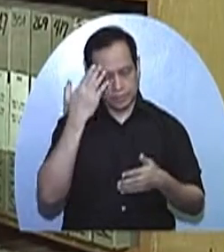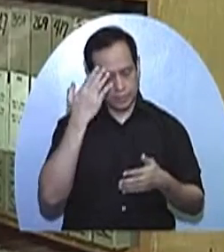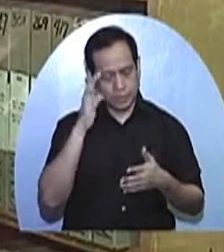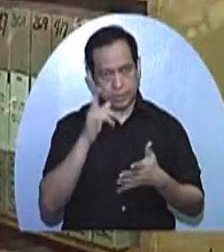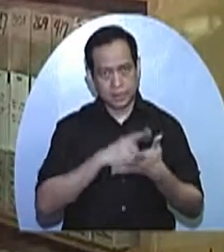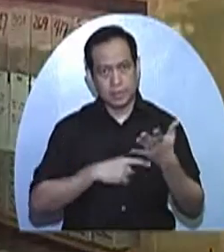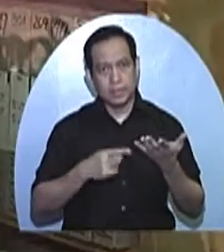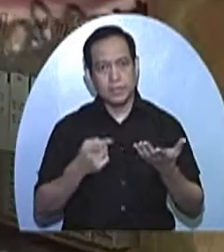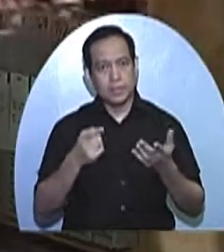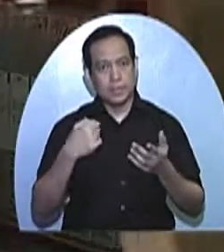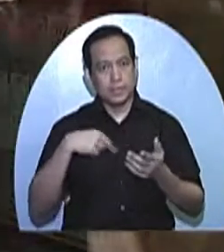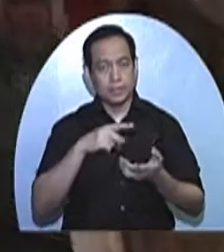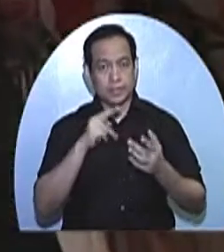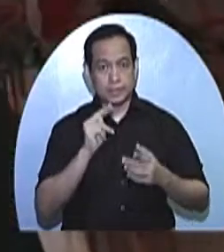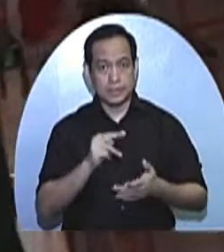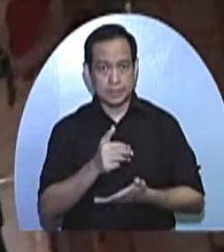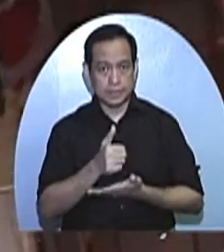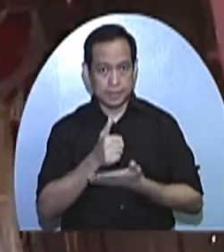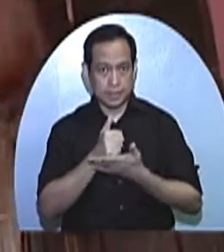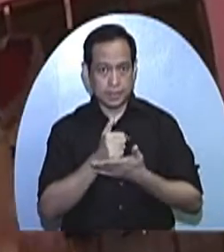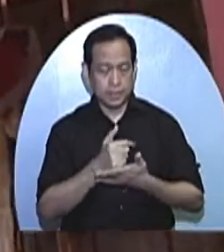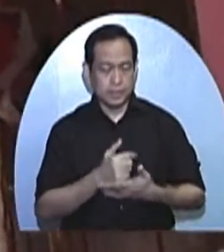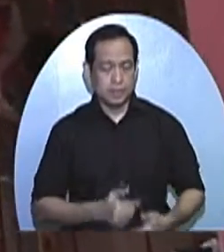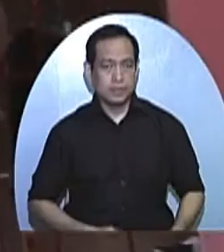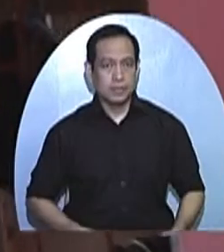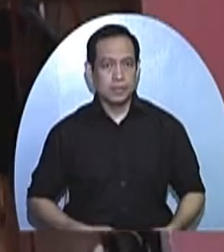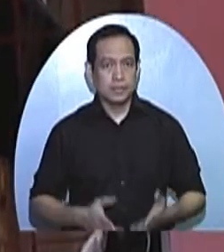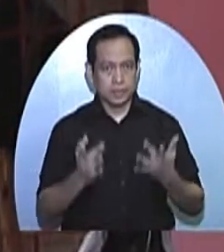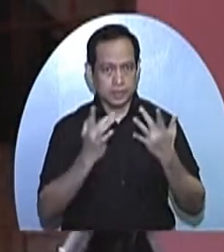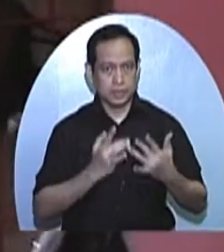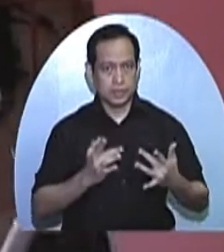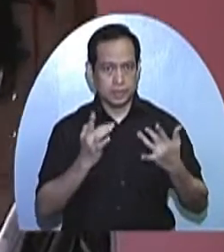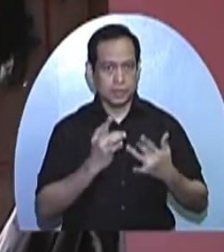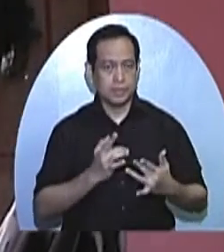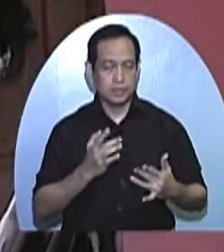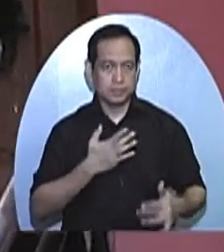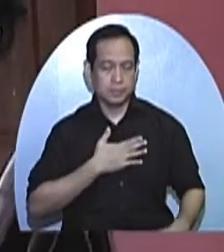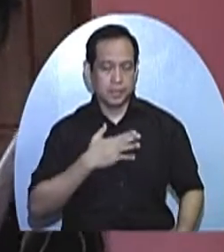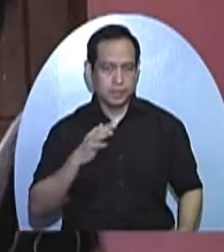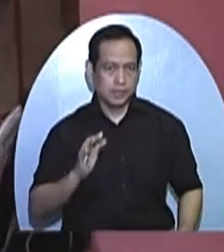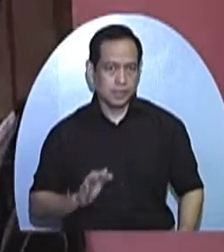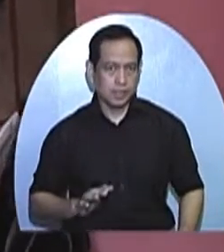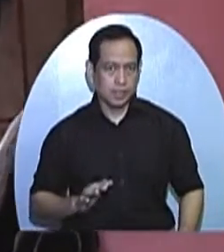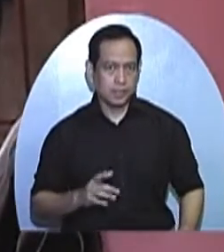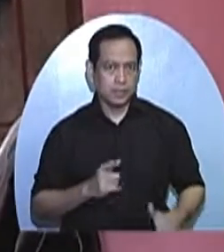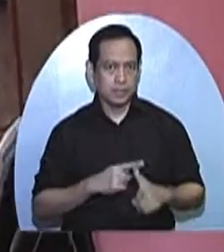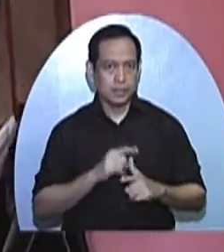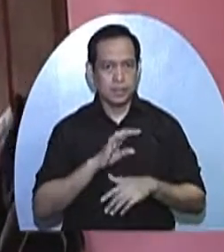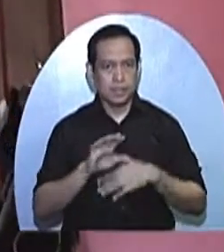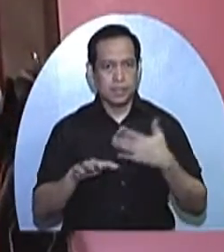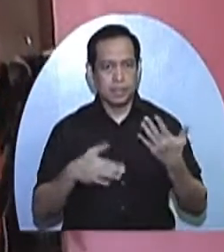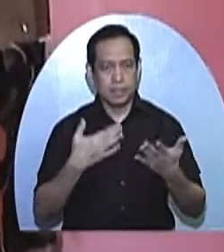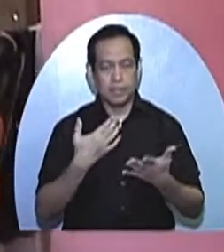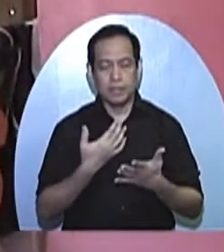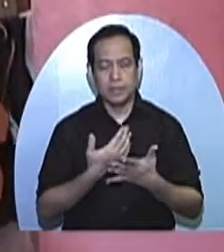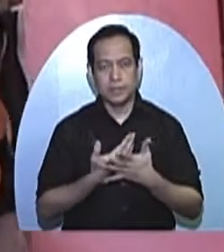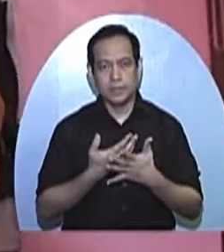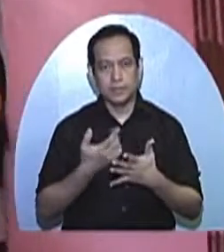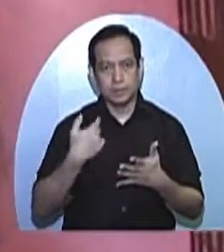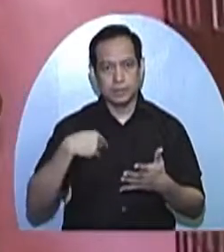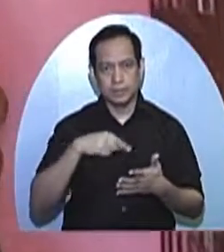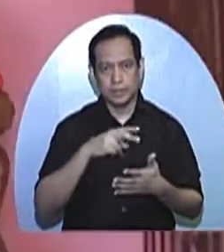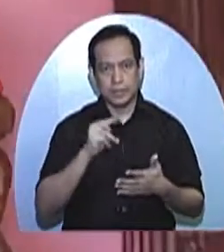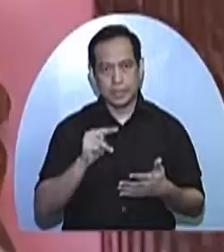yung nangangailangan kami. Naawa siya sa anak ko. Yun po, yung ibang mga kailangan, siya na po